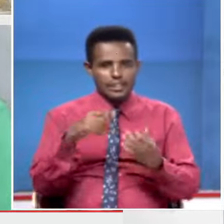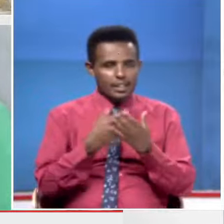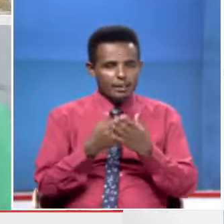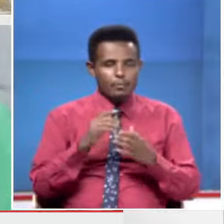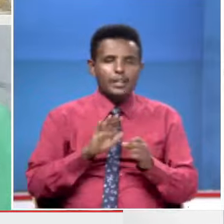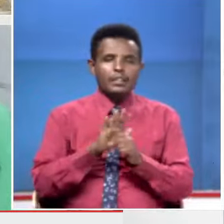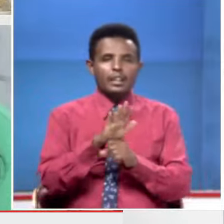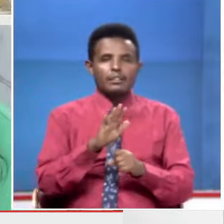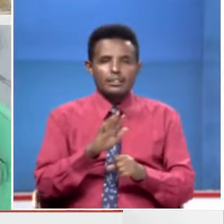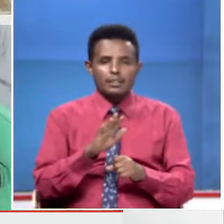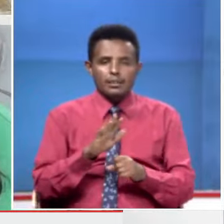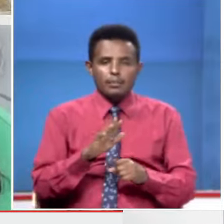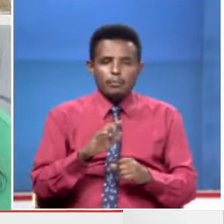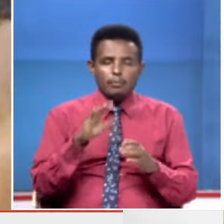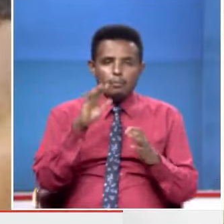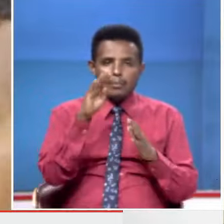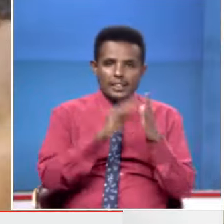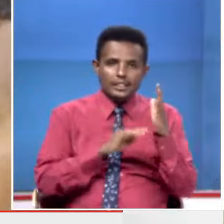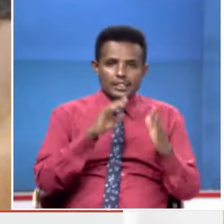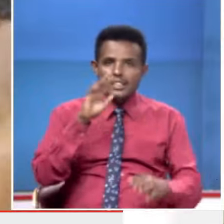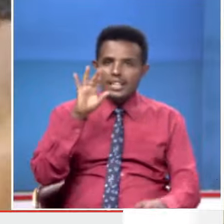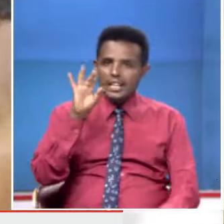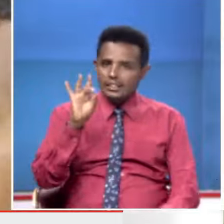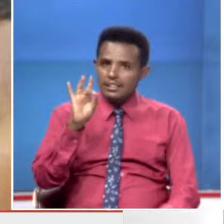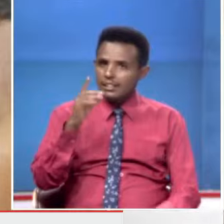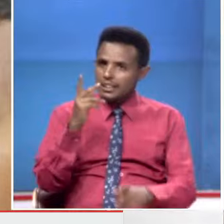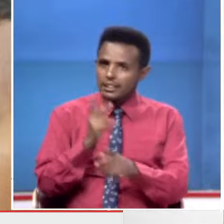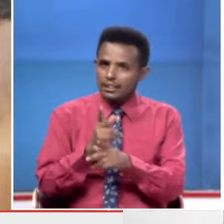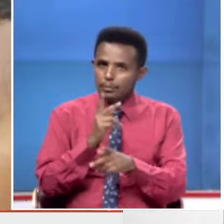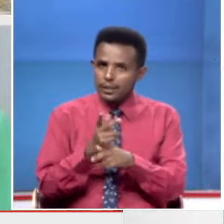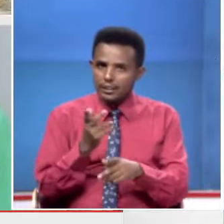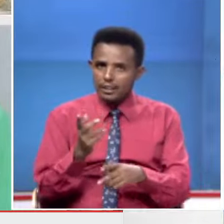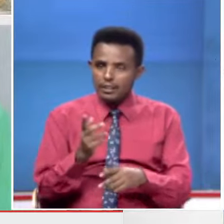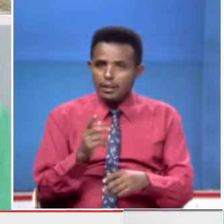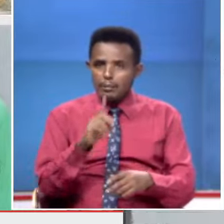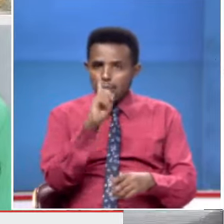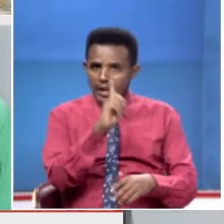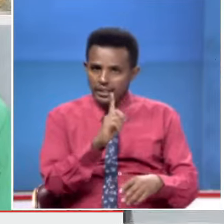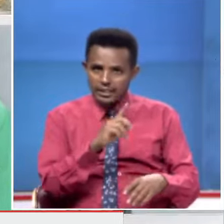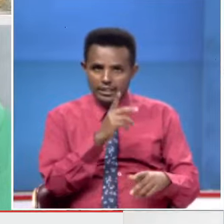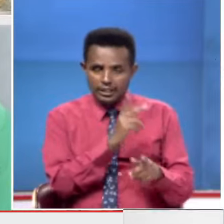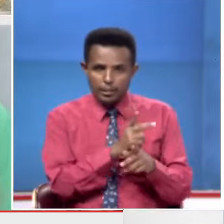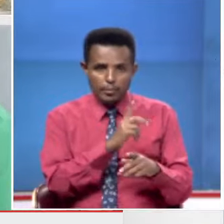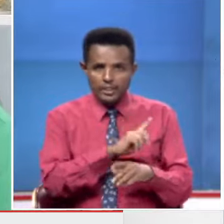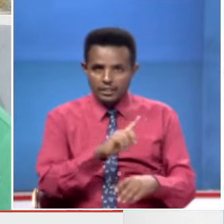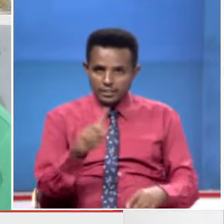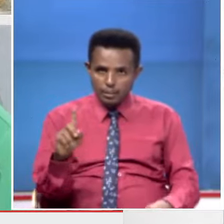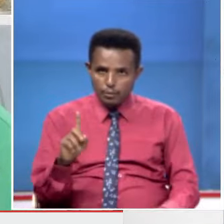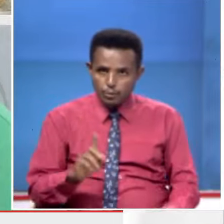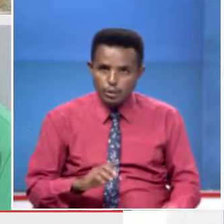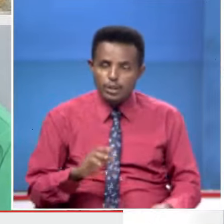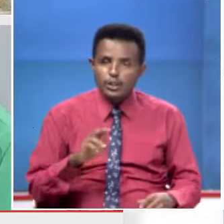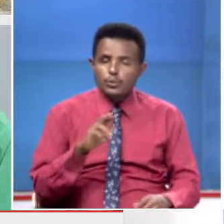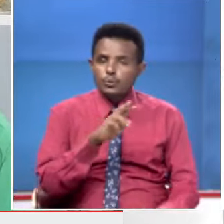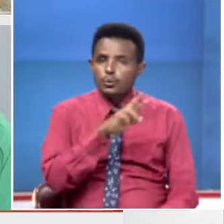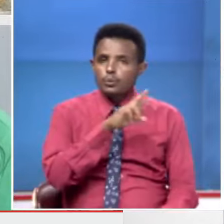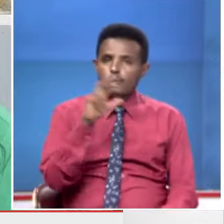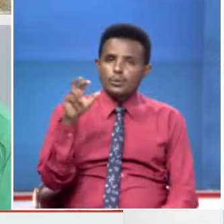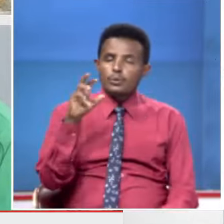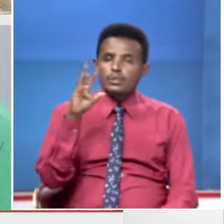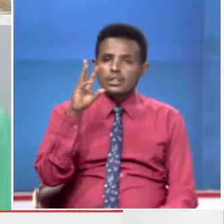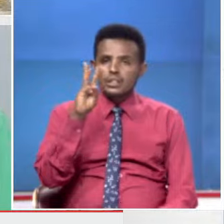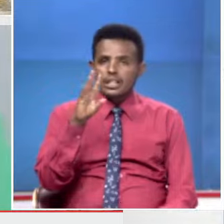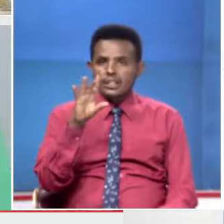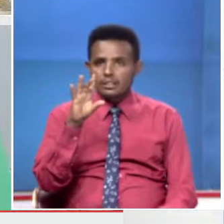በቃ እኔ ማርች ኤትን እየተጠበቀ በዓል እየጠበቀን ሳይሆን 365ቱም 66ቱንም ቀን